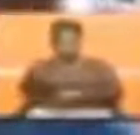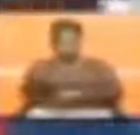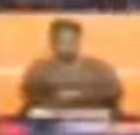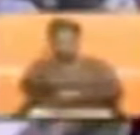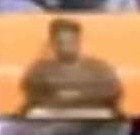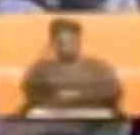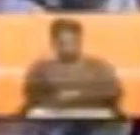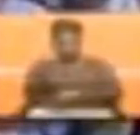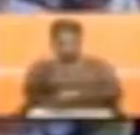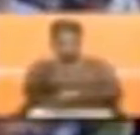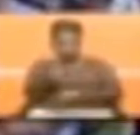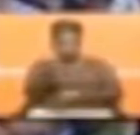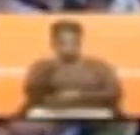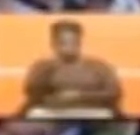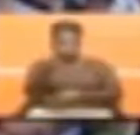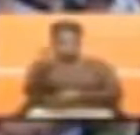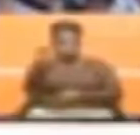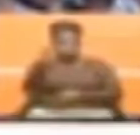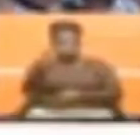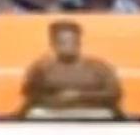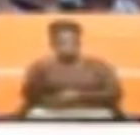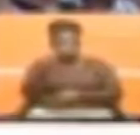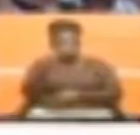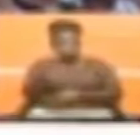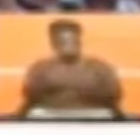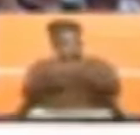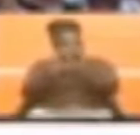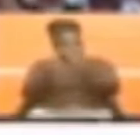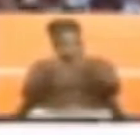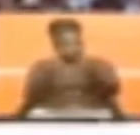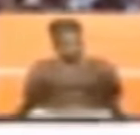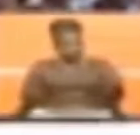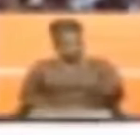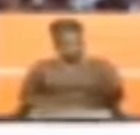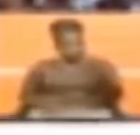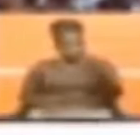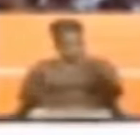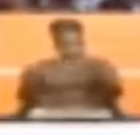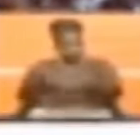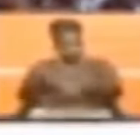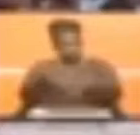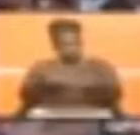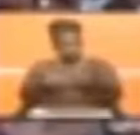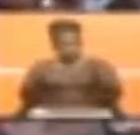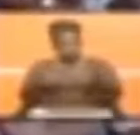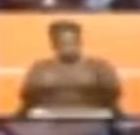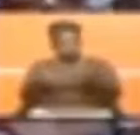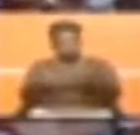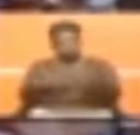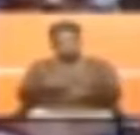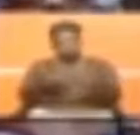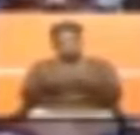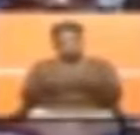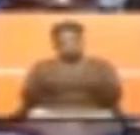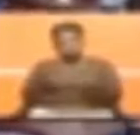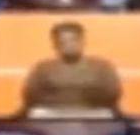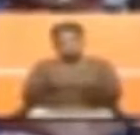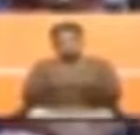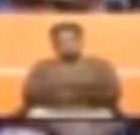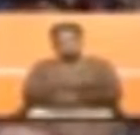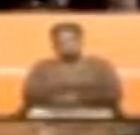praise omusanze kubulira na abana be basatu na bafudde kiganda bada bera na abana be bangunga ya balabirira kwa mama